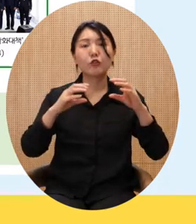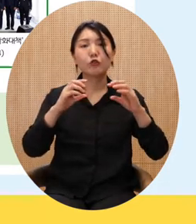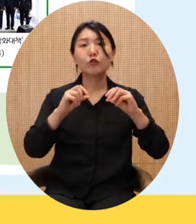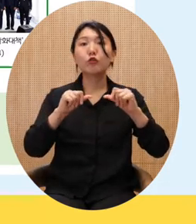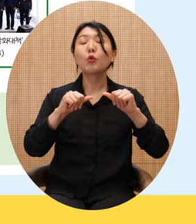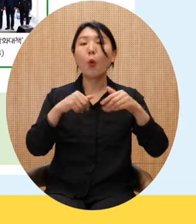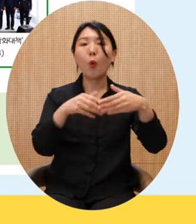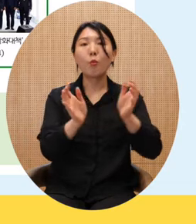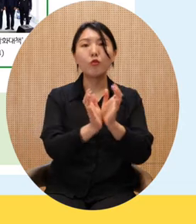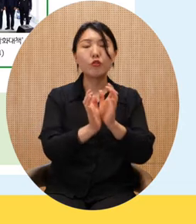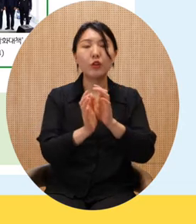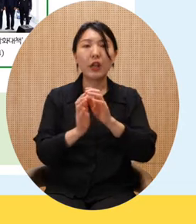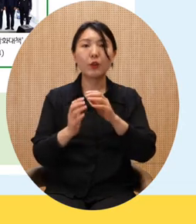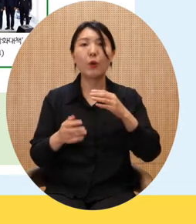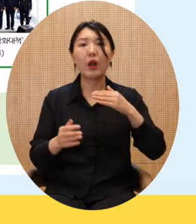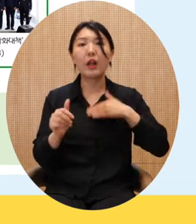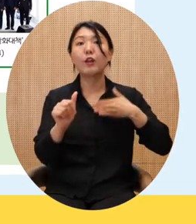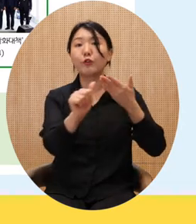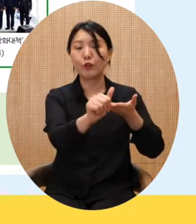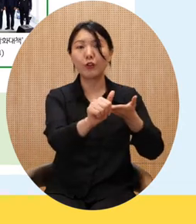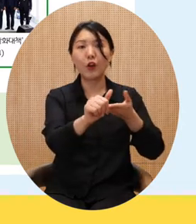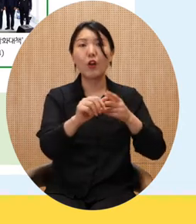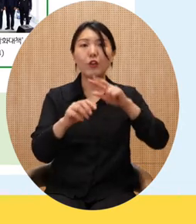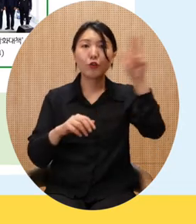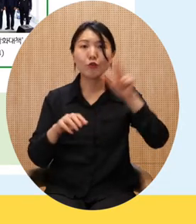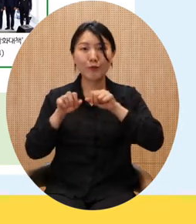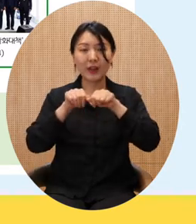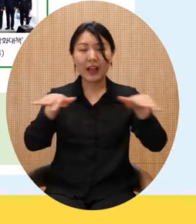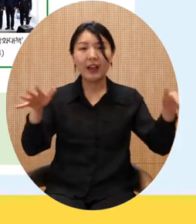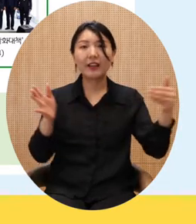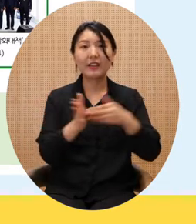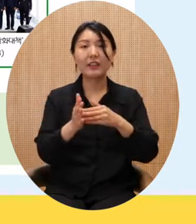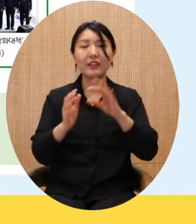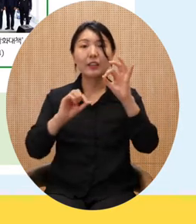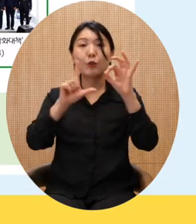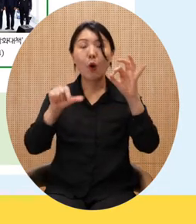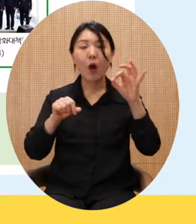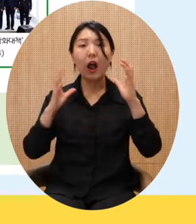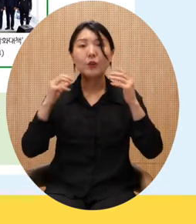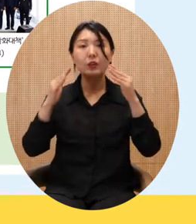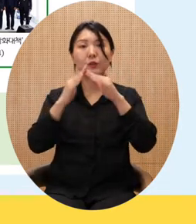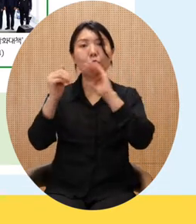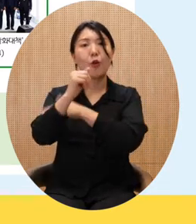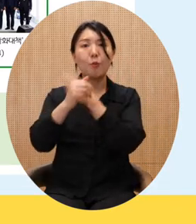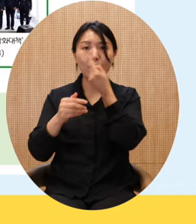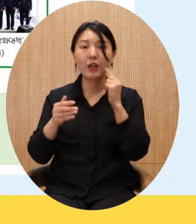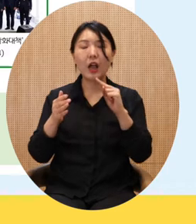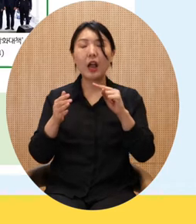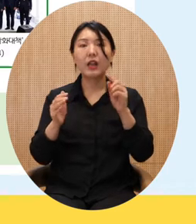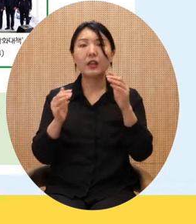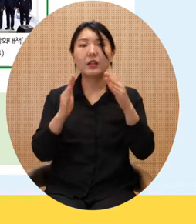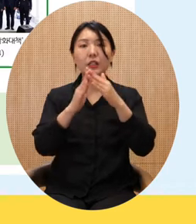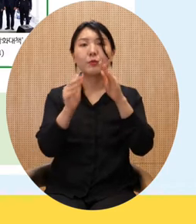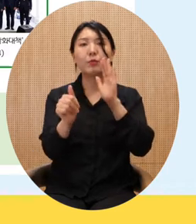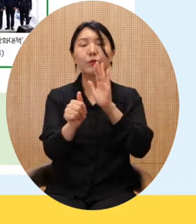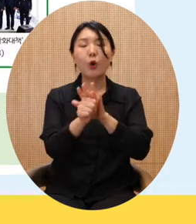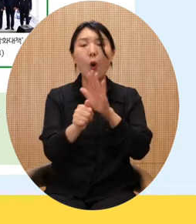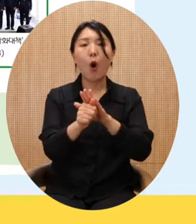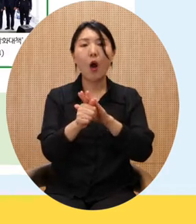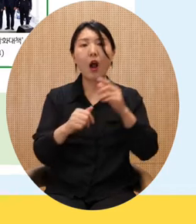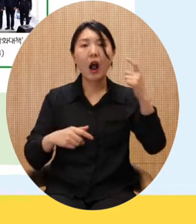이슈로까지 발전되었습니다. 그래서 그해 10월에 아동 주거권 보장 등 주거지원 강화 대책의